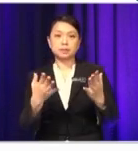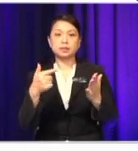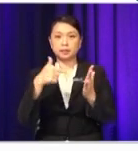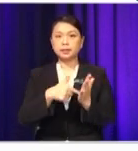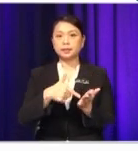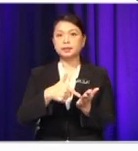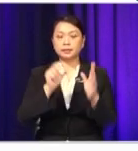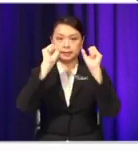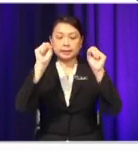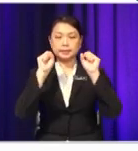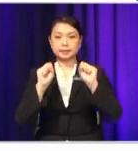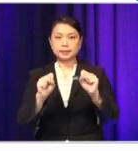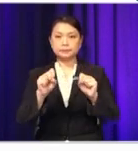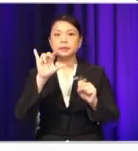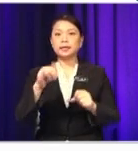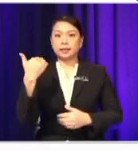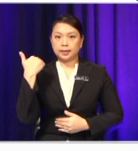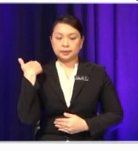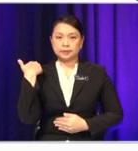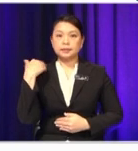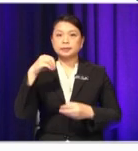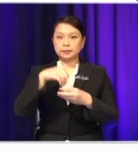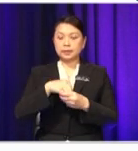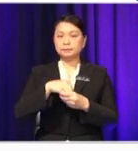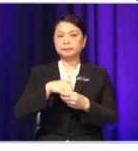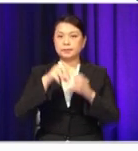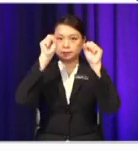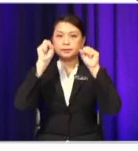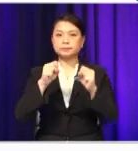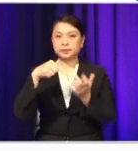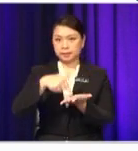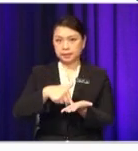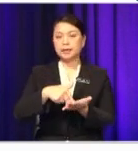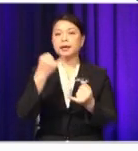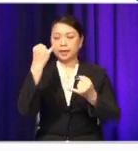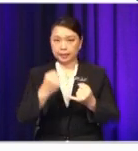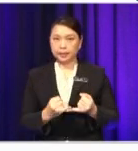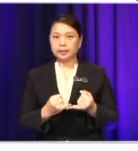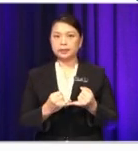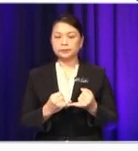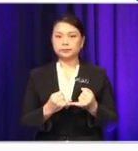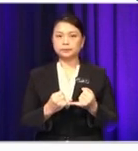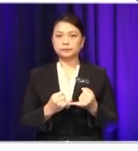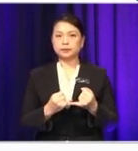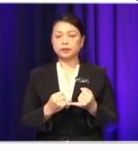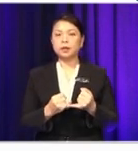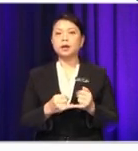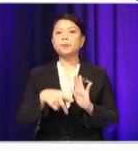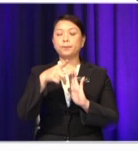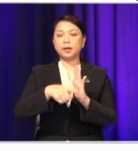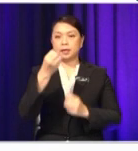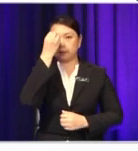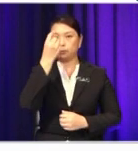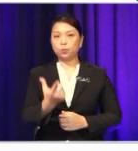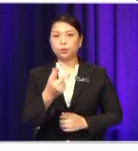ni, sistem-sistem yang ada dalam sistem bersepadu ini. Dan akhir sekali yang pentingnya juga ialah pelaporan